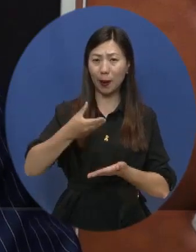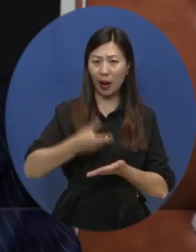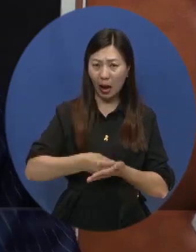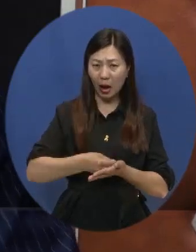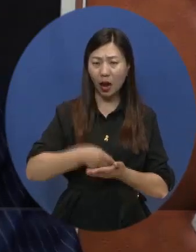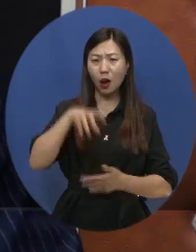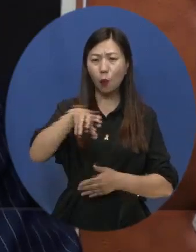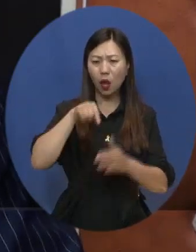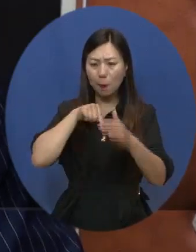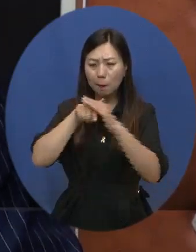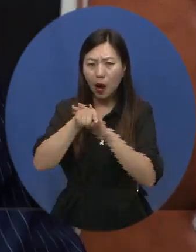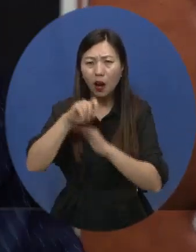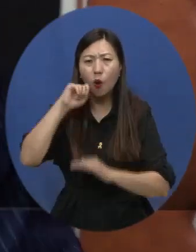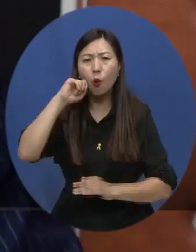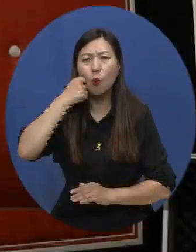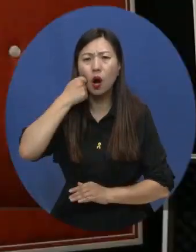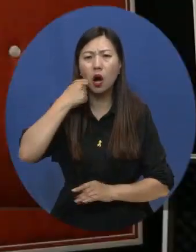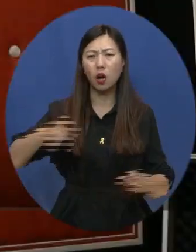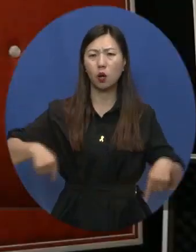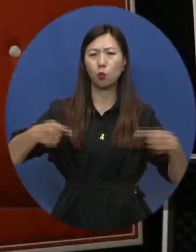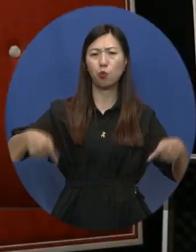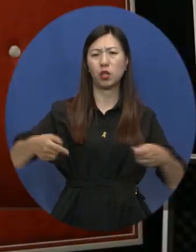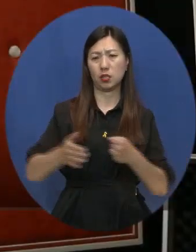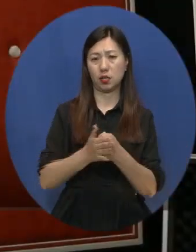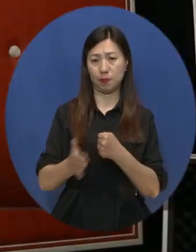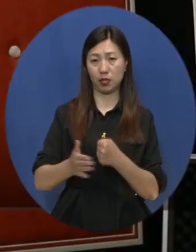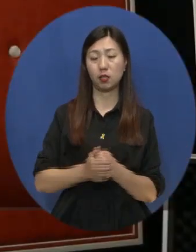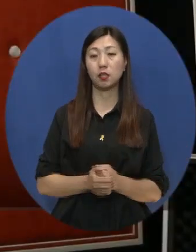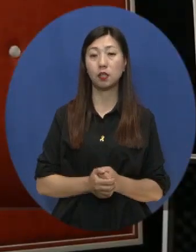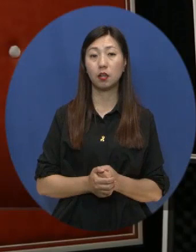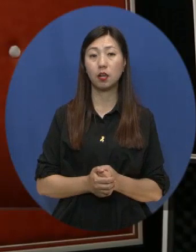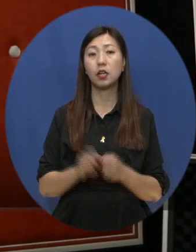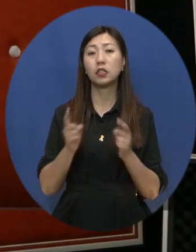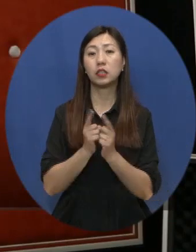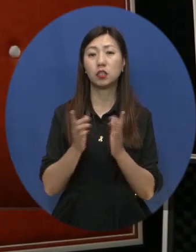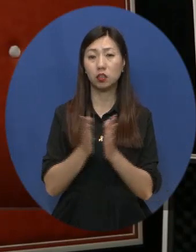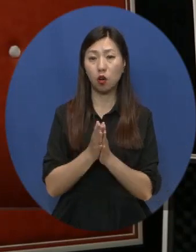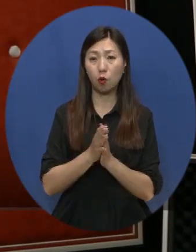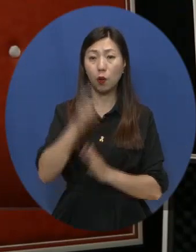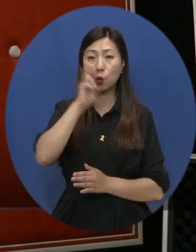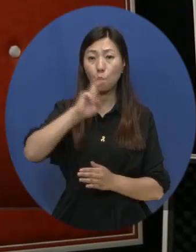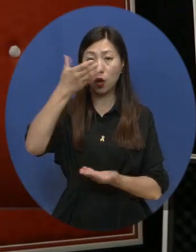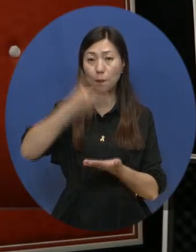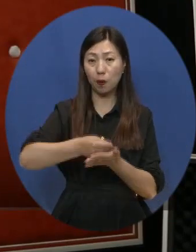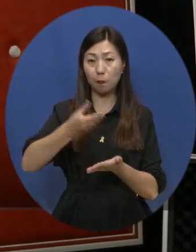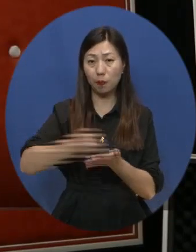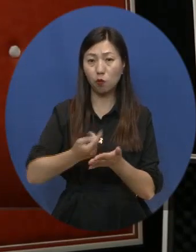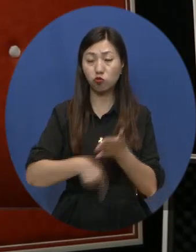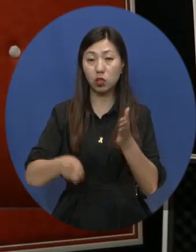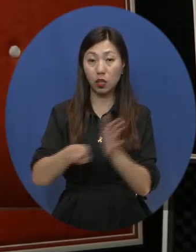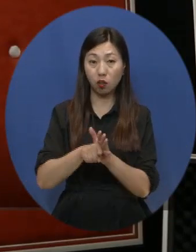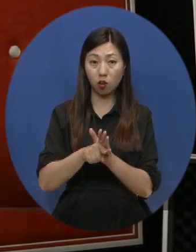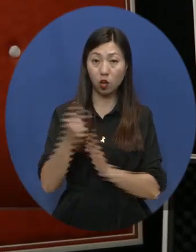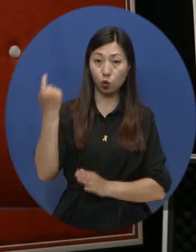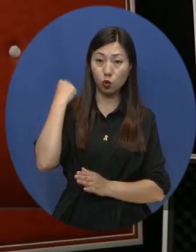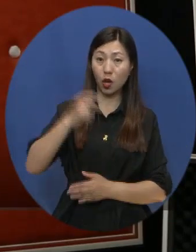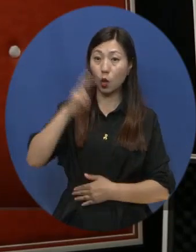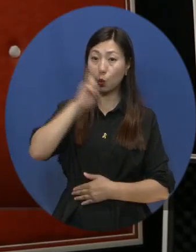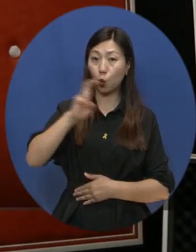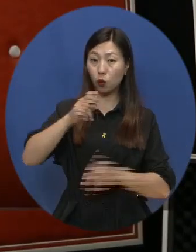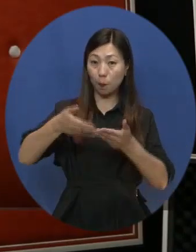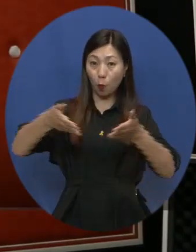어렵잖아요. 이렇게 휠체어를 타서 그래서 직접 녹음을 할 수 있도록 뒤에 녹음 부스를